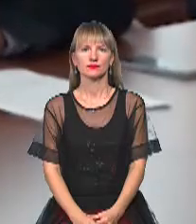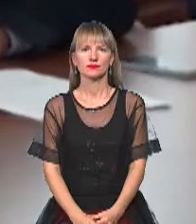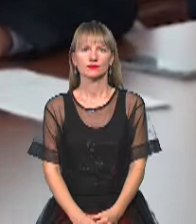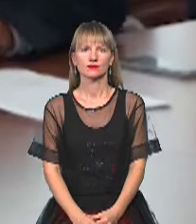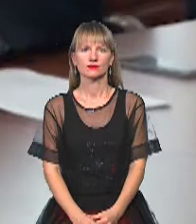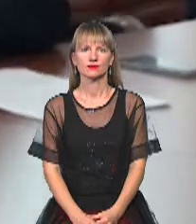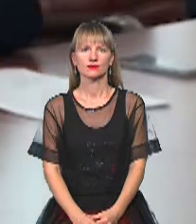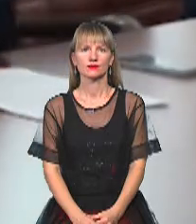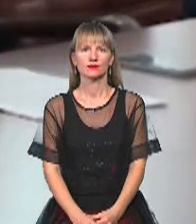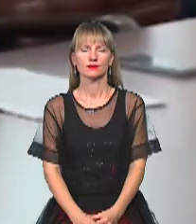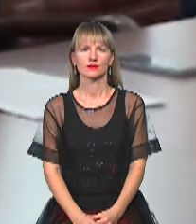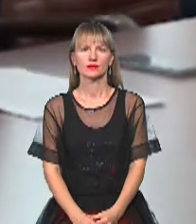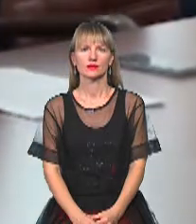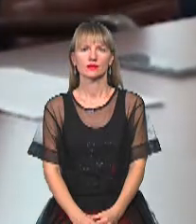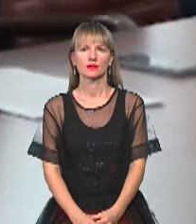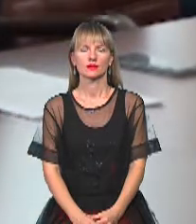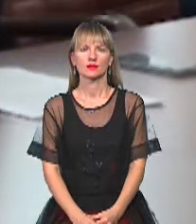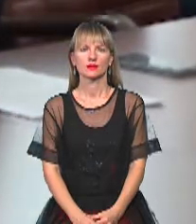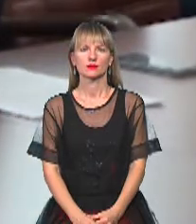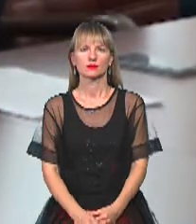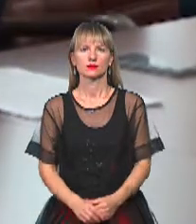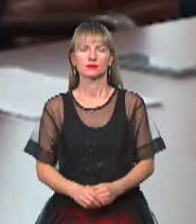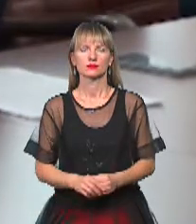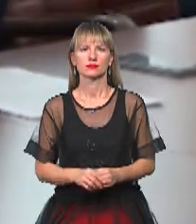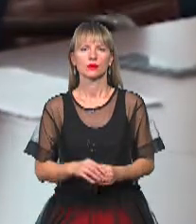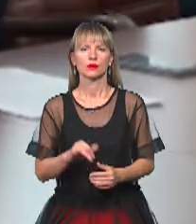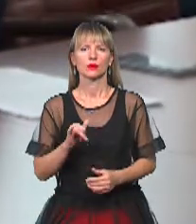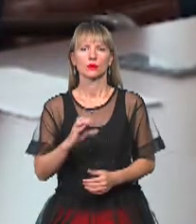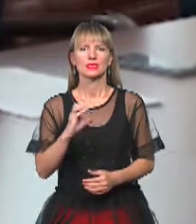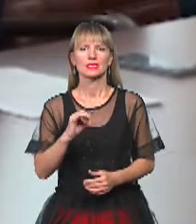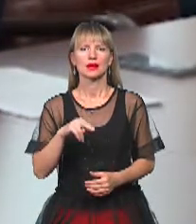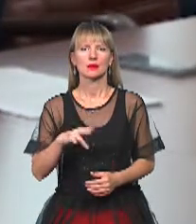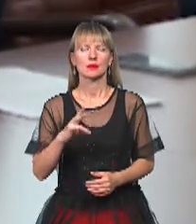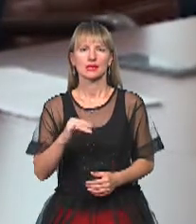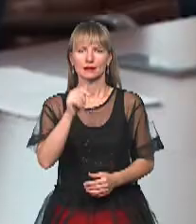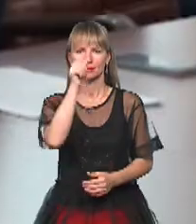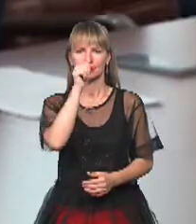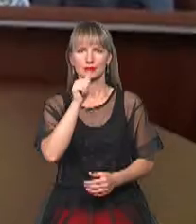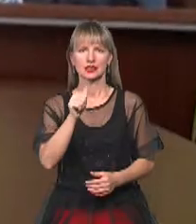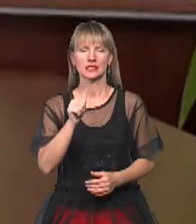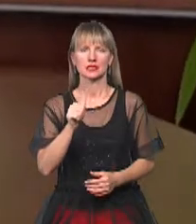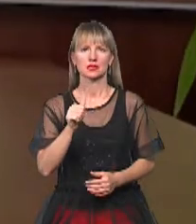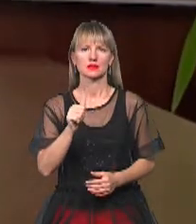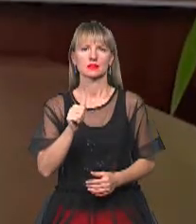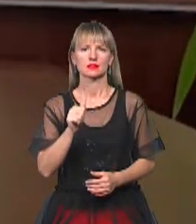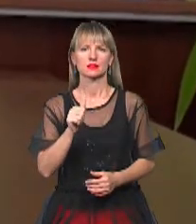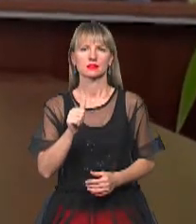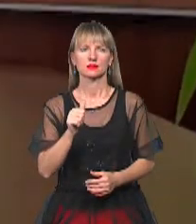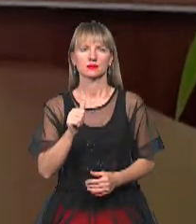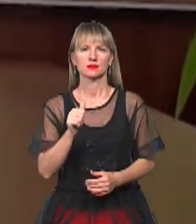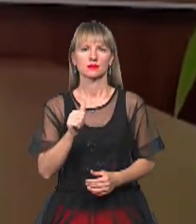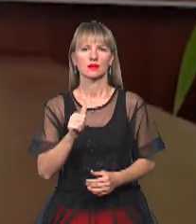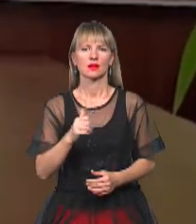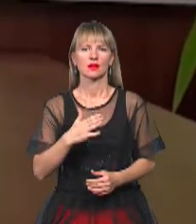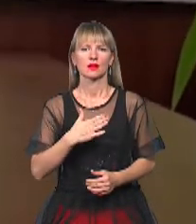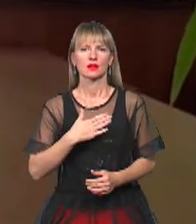Що стосується керуючих компаній, серпень місяць з другої ступені вийшли всі на третю.